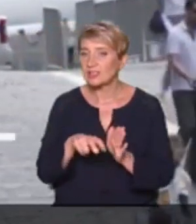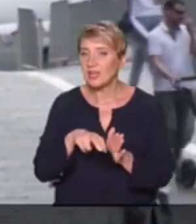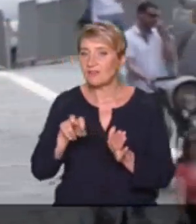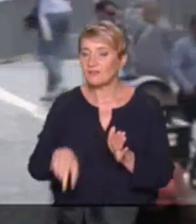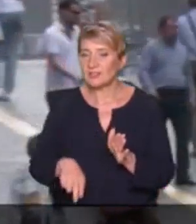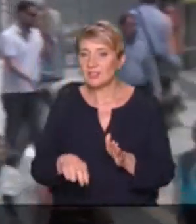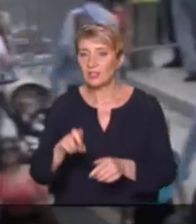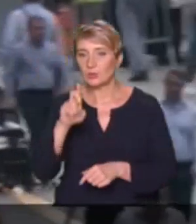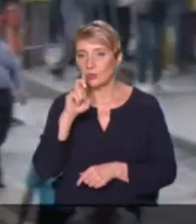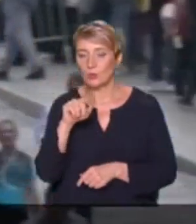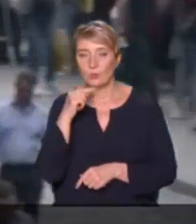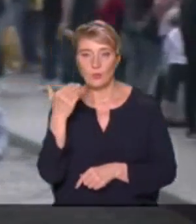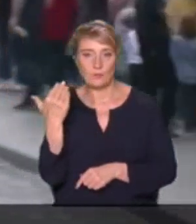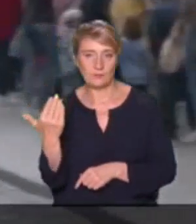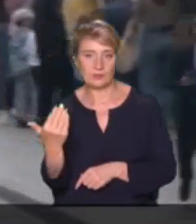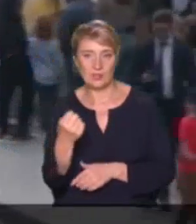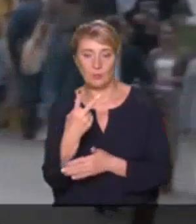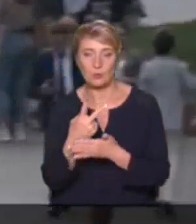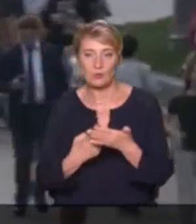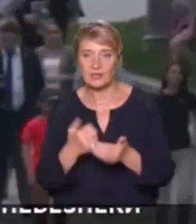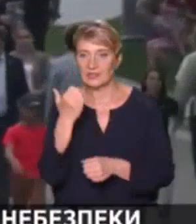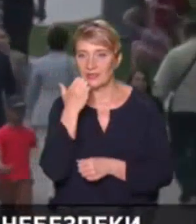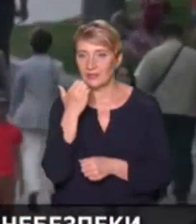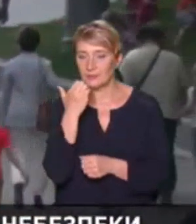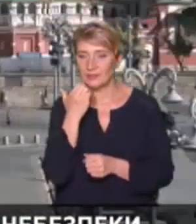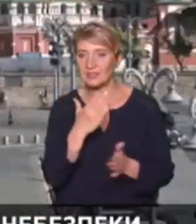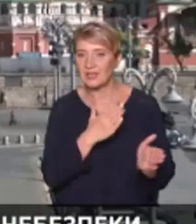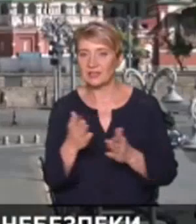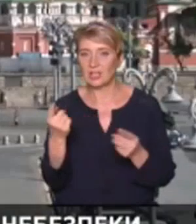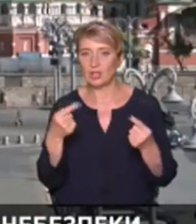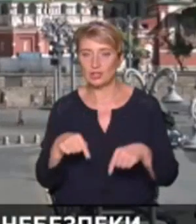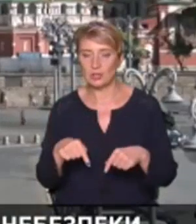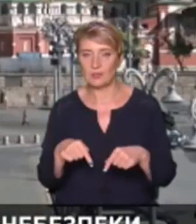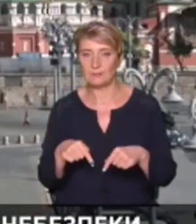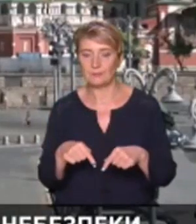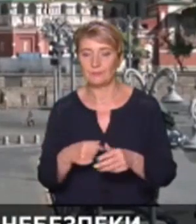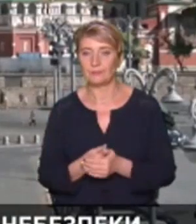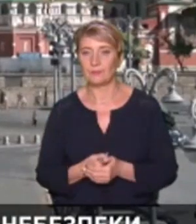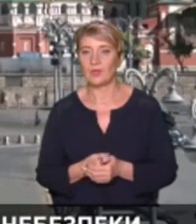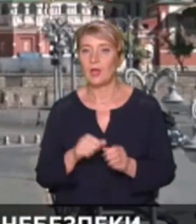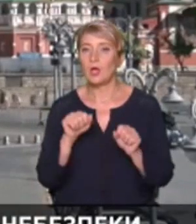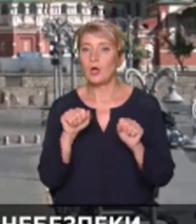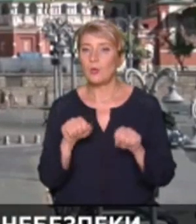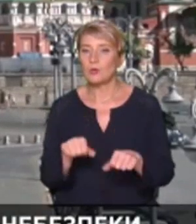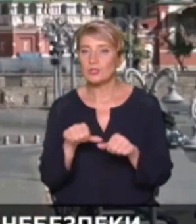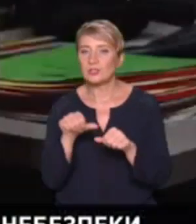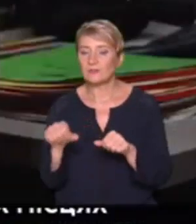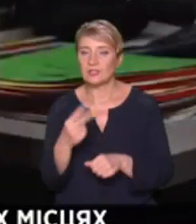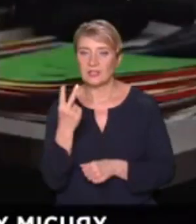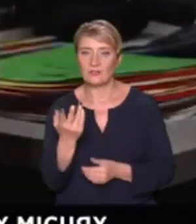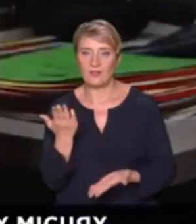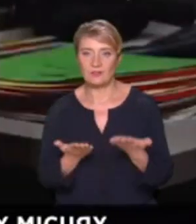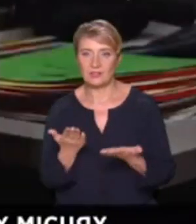імператора повалення кремлівського режиму? У розвідці розглядають два сценарії. Можливо, виключно два варіанти, чим